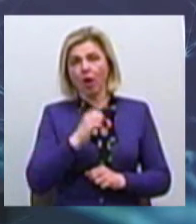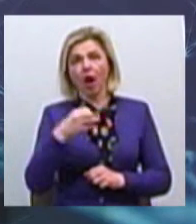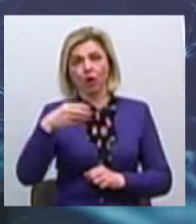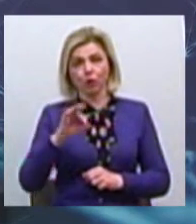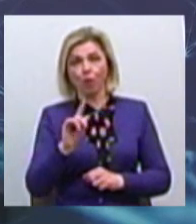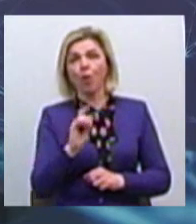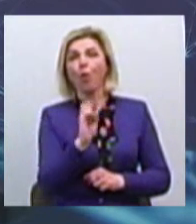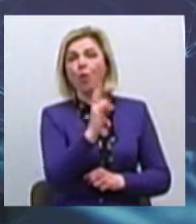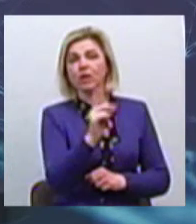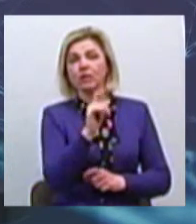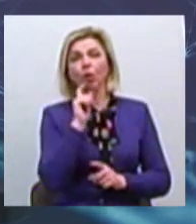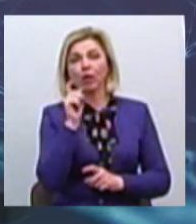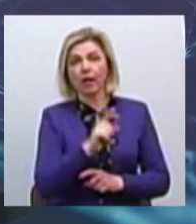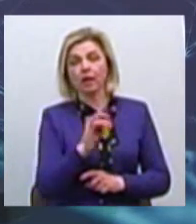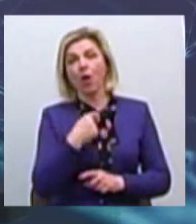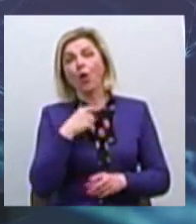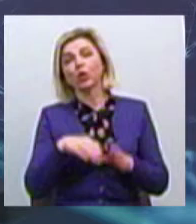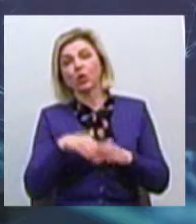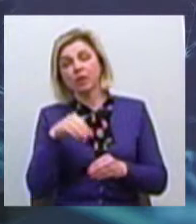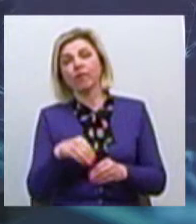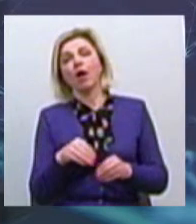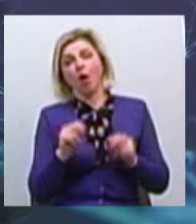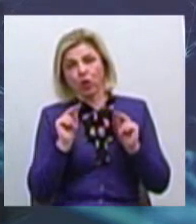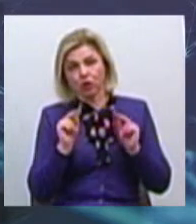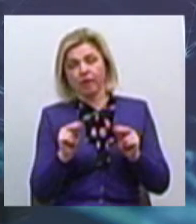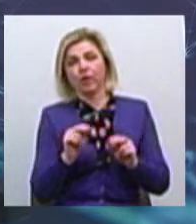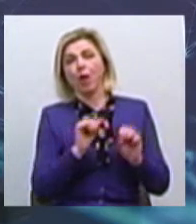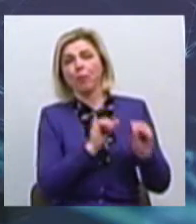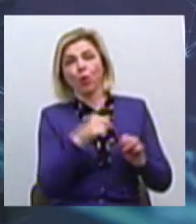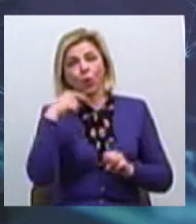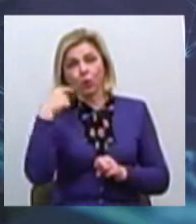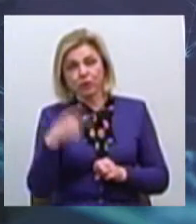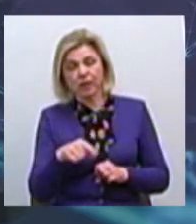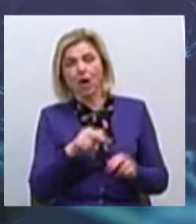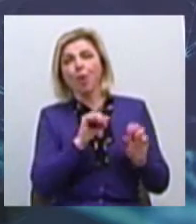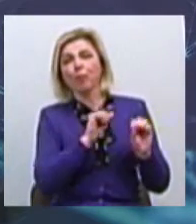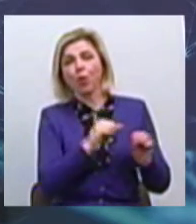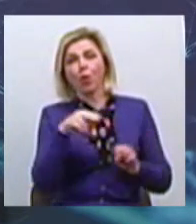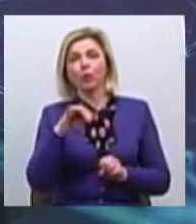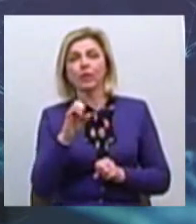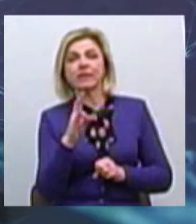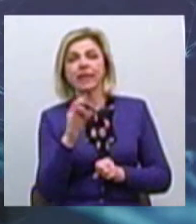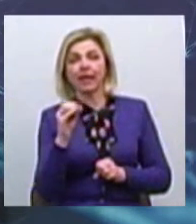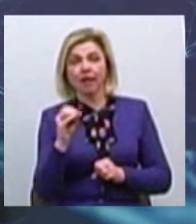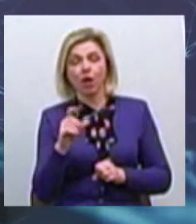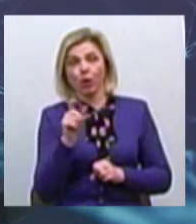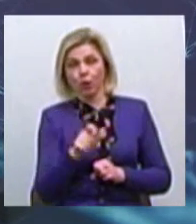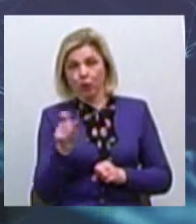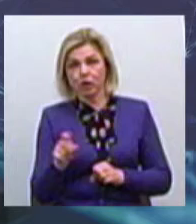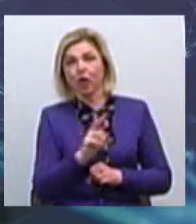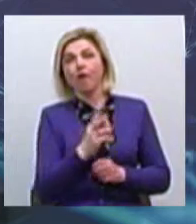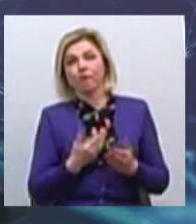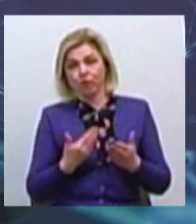Украину... И голосовали откровенные прорусские настроенные, пропутинские настроенные люди, потому что вот